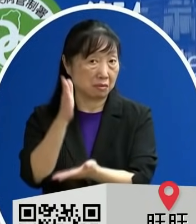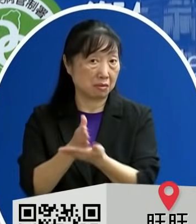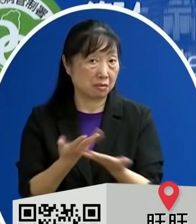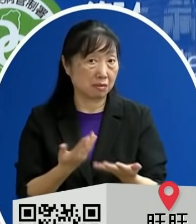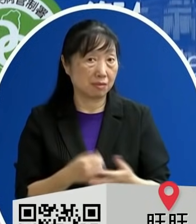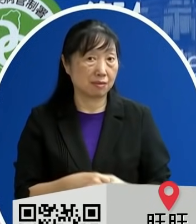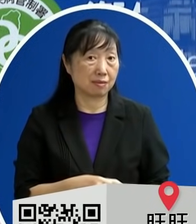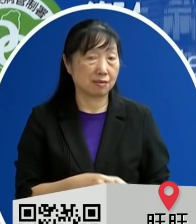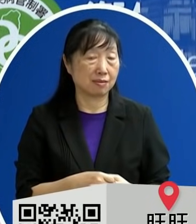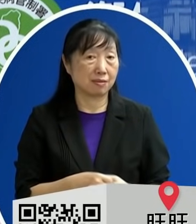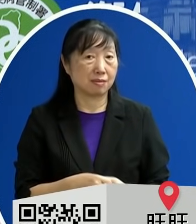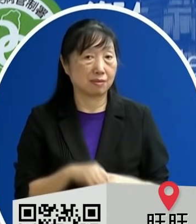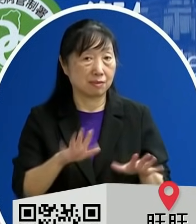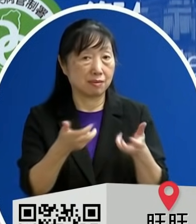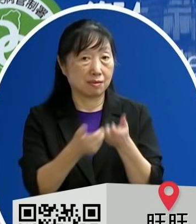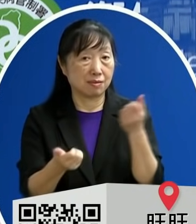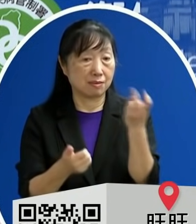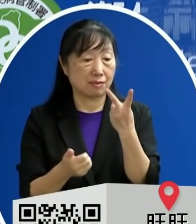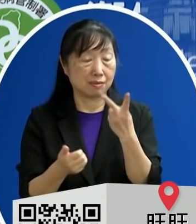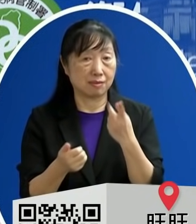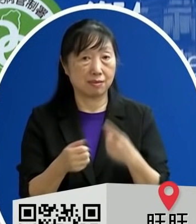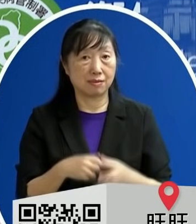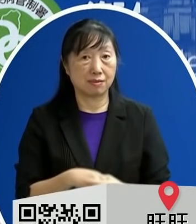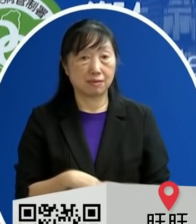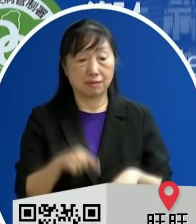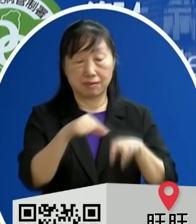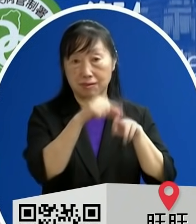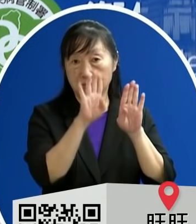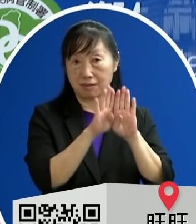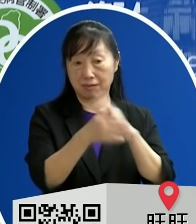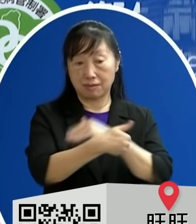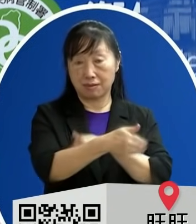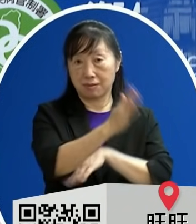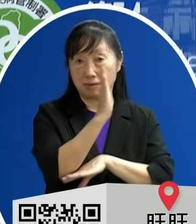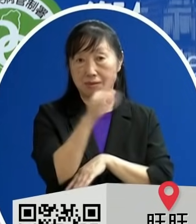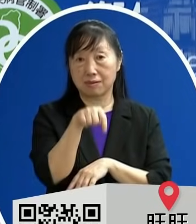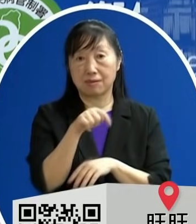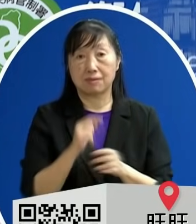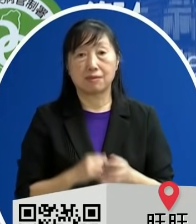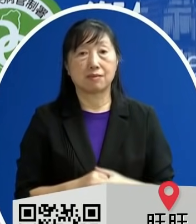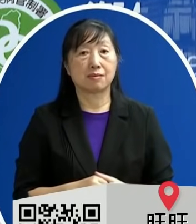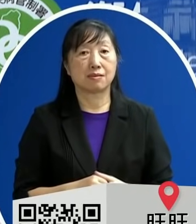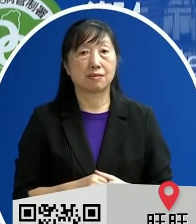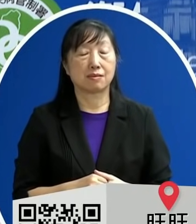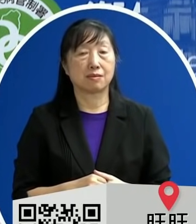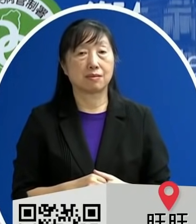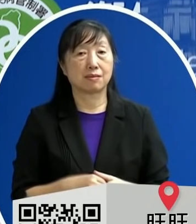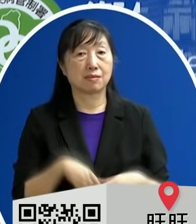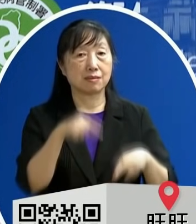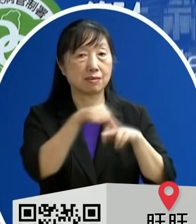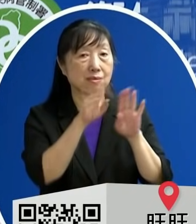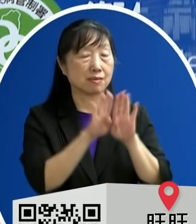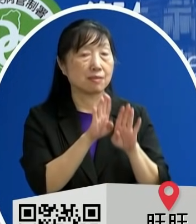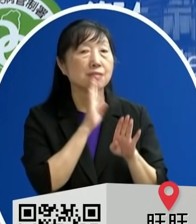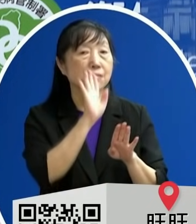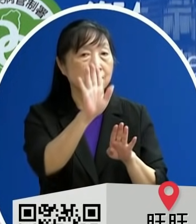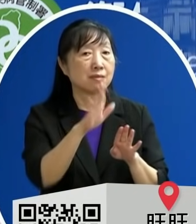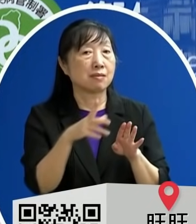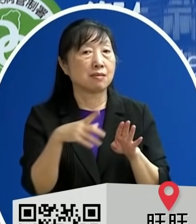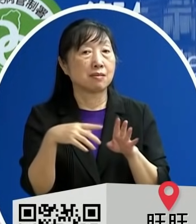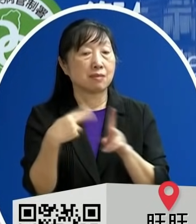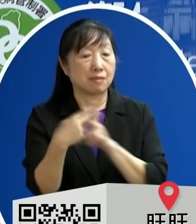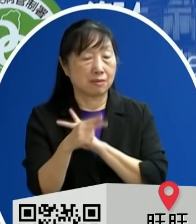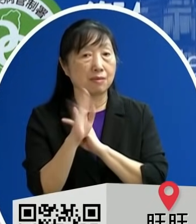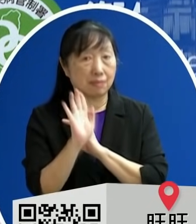在这里面我们大概分作两个，也就是说在金门县政府，那金门县政府事实上是有发函